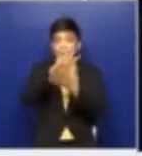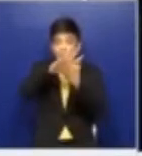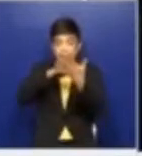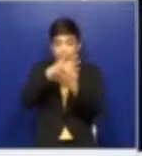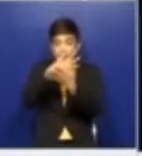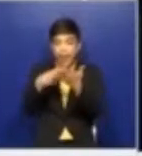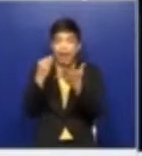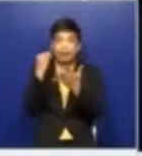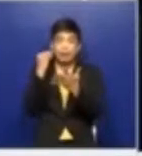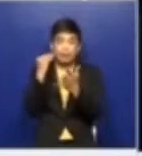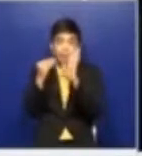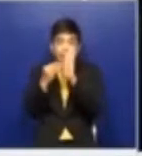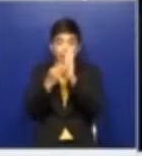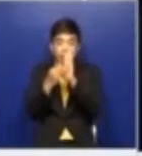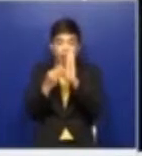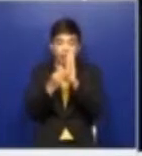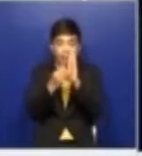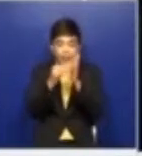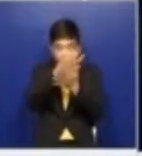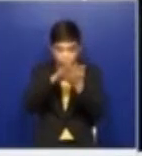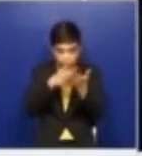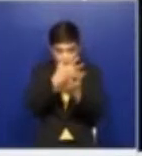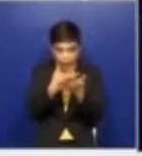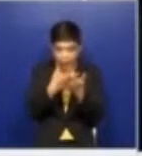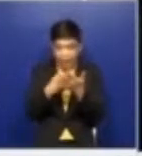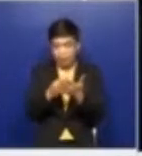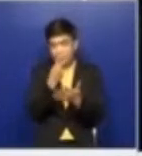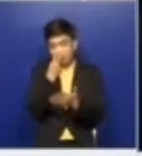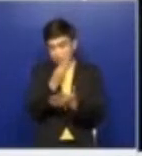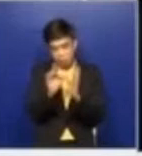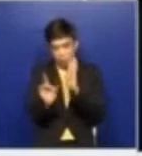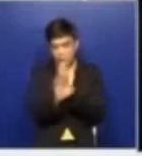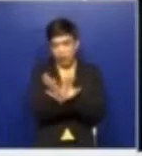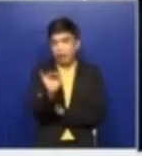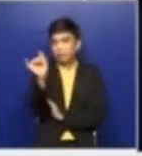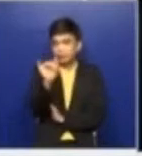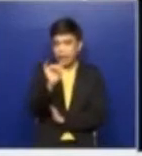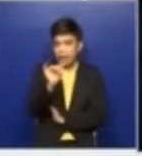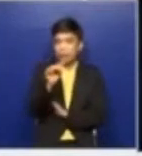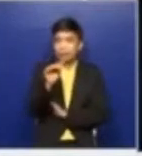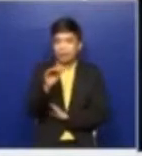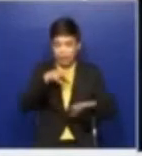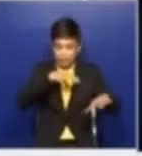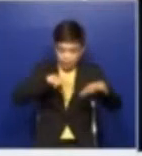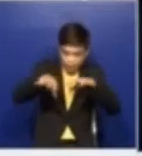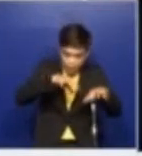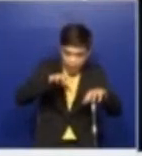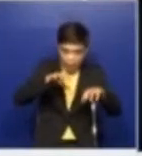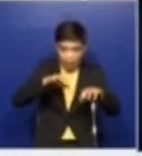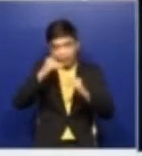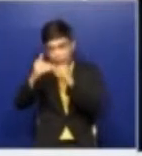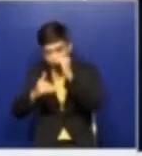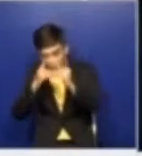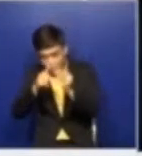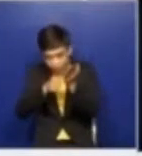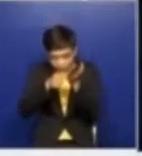ทพมหานครก็ขาดการเป็นเอกภาพที่จะเป็นกลไกในการบูรณาการแ